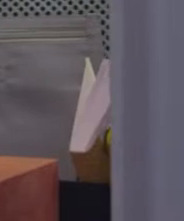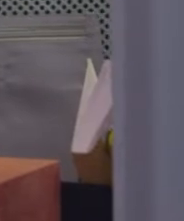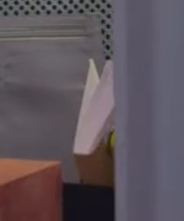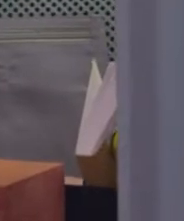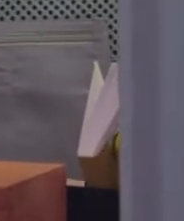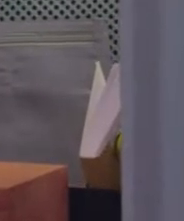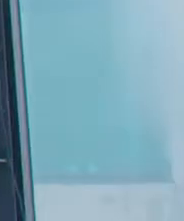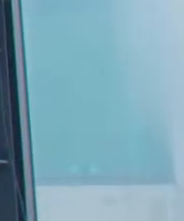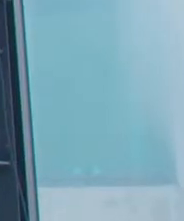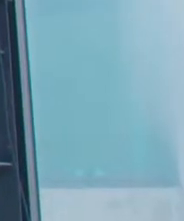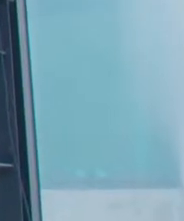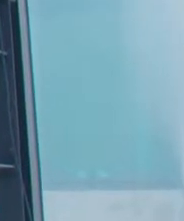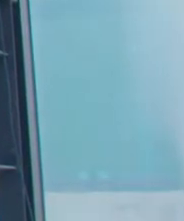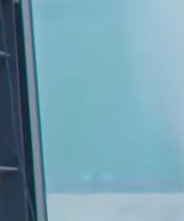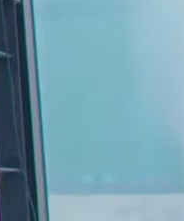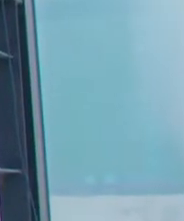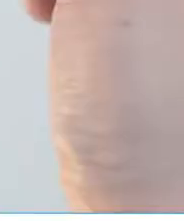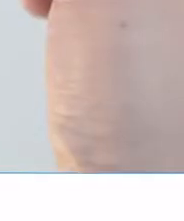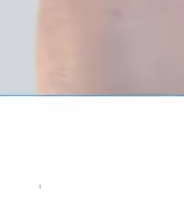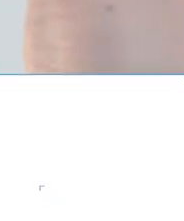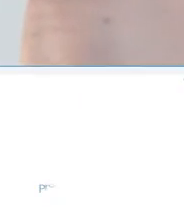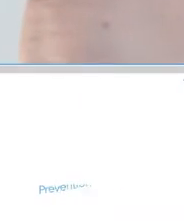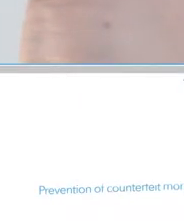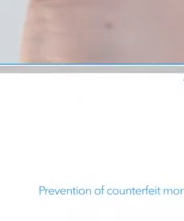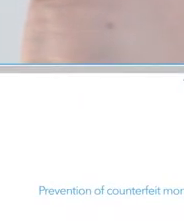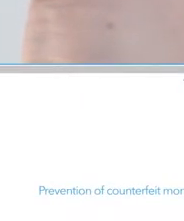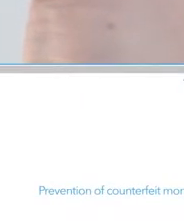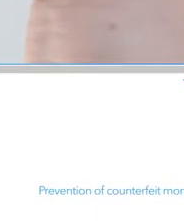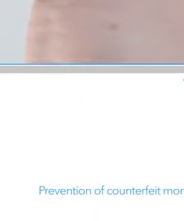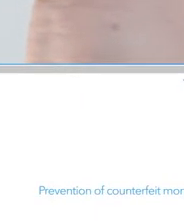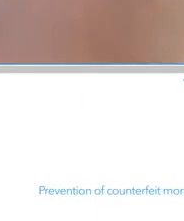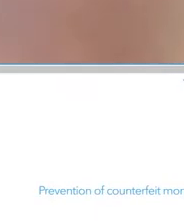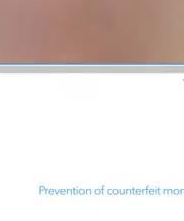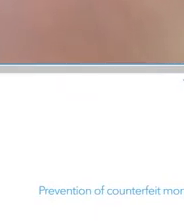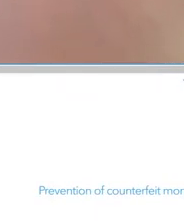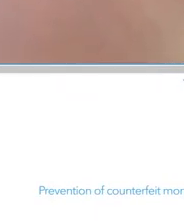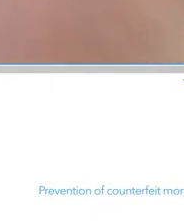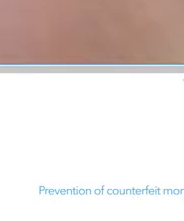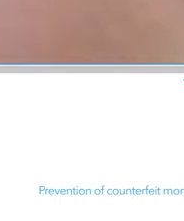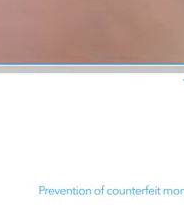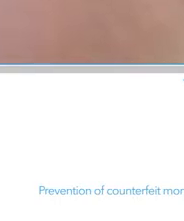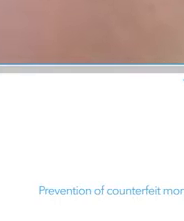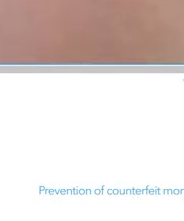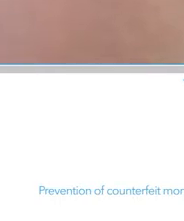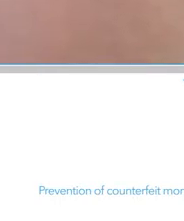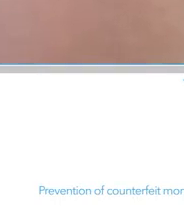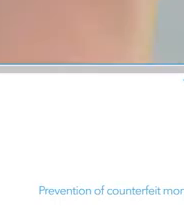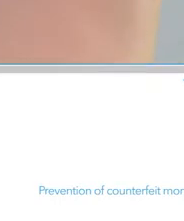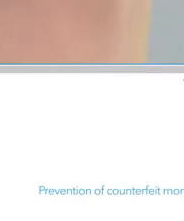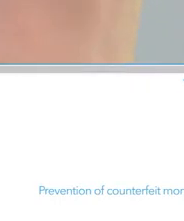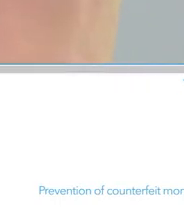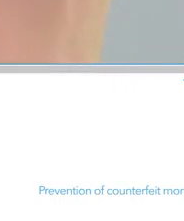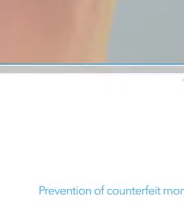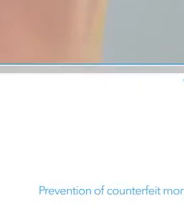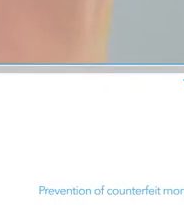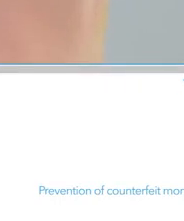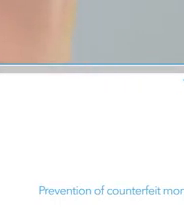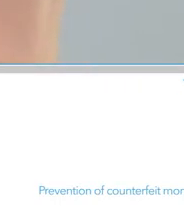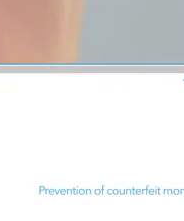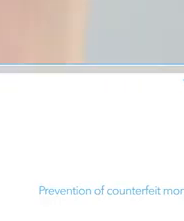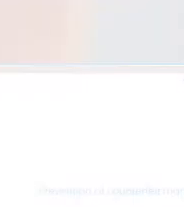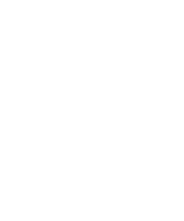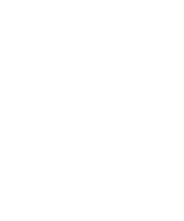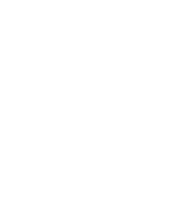내가 받은 집회가 위조 지폐로 의심된다면 비춰보고 기울여 링 만져보세요